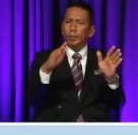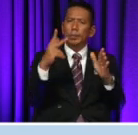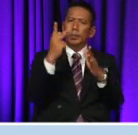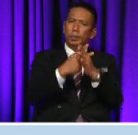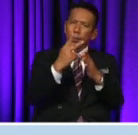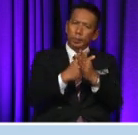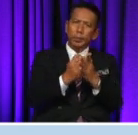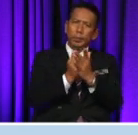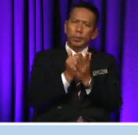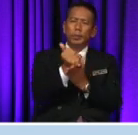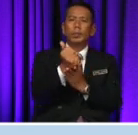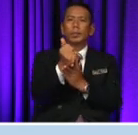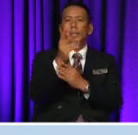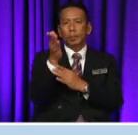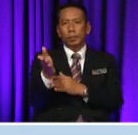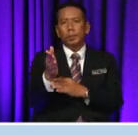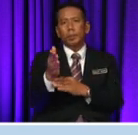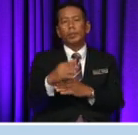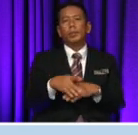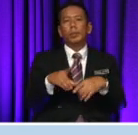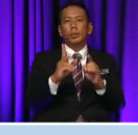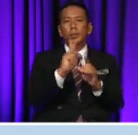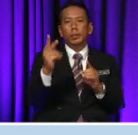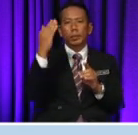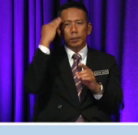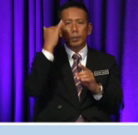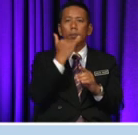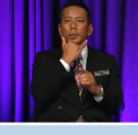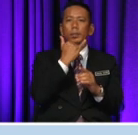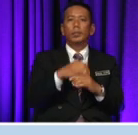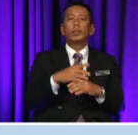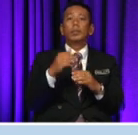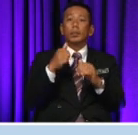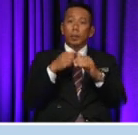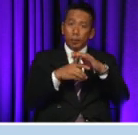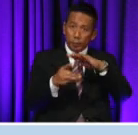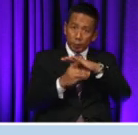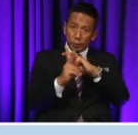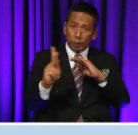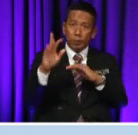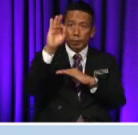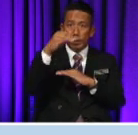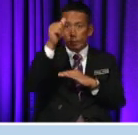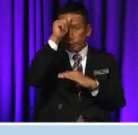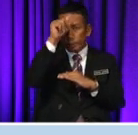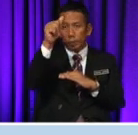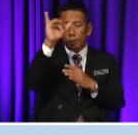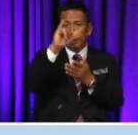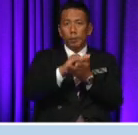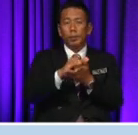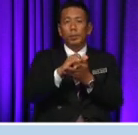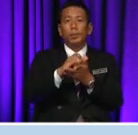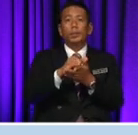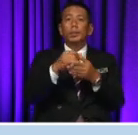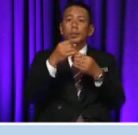salahnya Baiklah jadi berdasarkan firman Allah di atas eh Nyatakan dua ciri